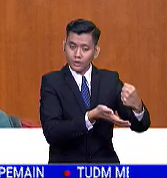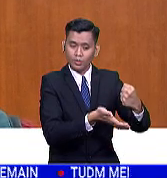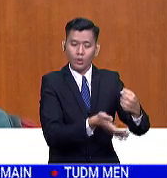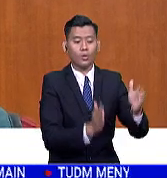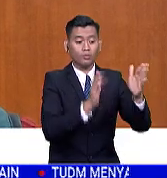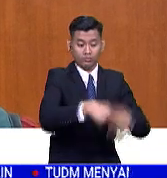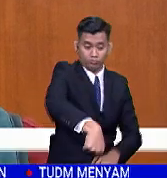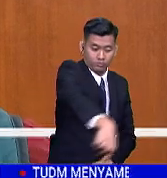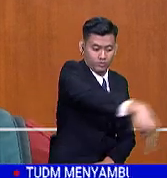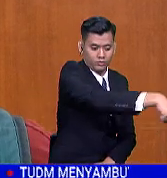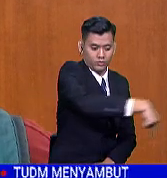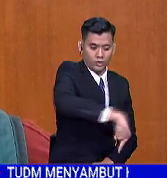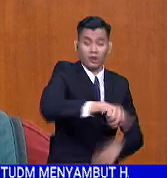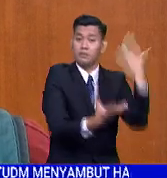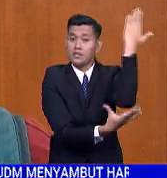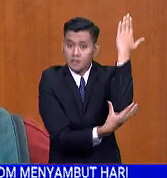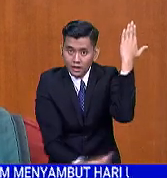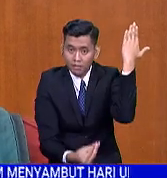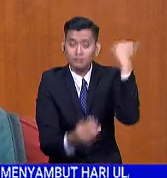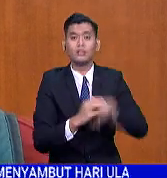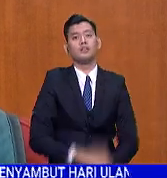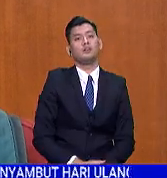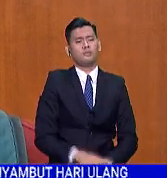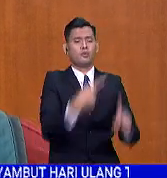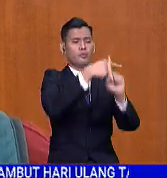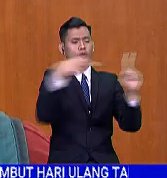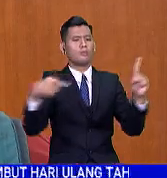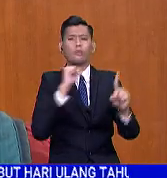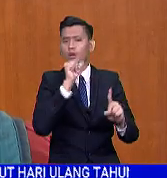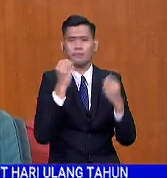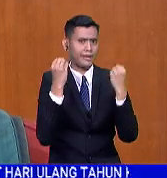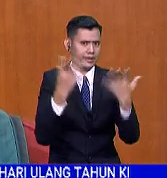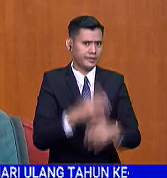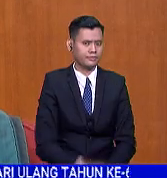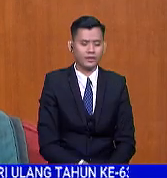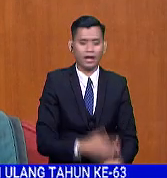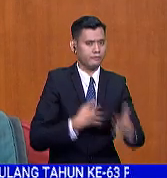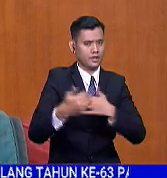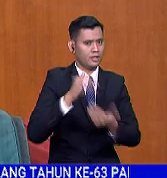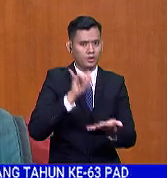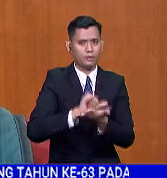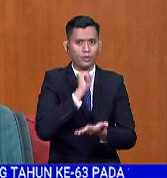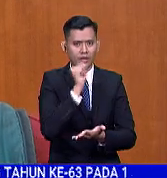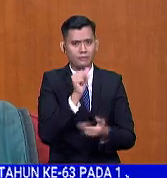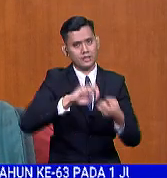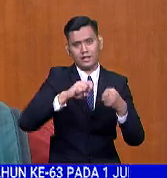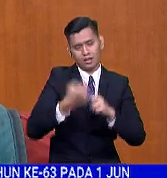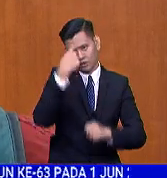orangnya susah ah bagus juga sebab keuntungannya pun tak banyak dan esensinya bukan lebih banyak